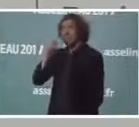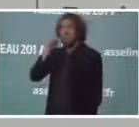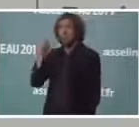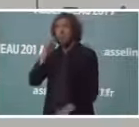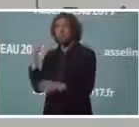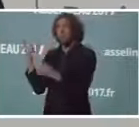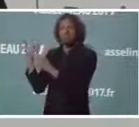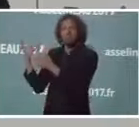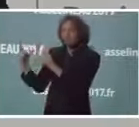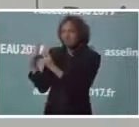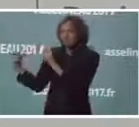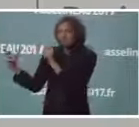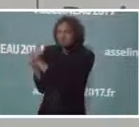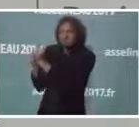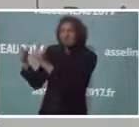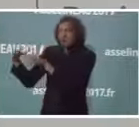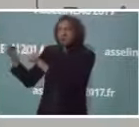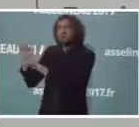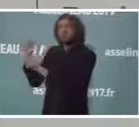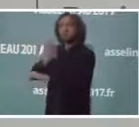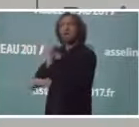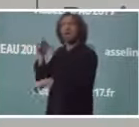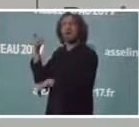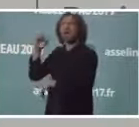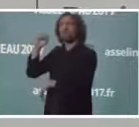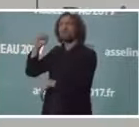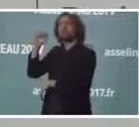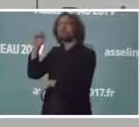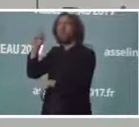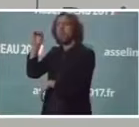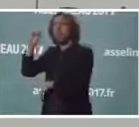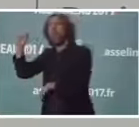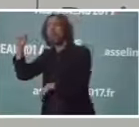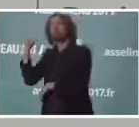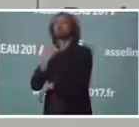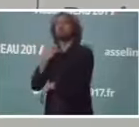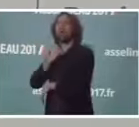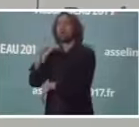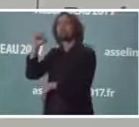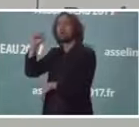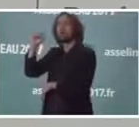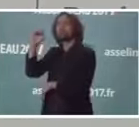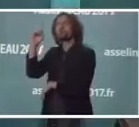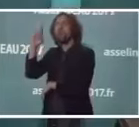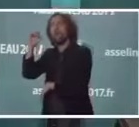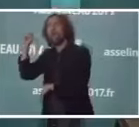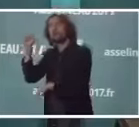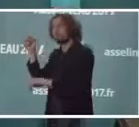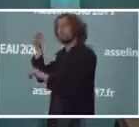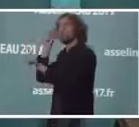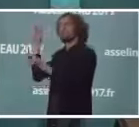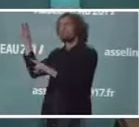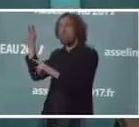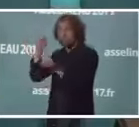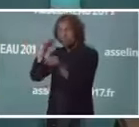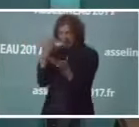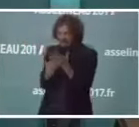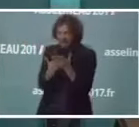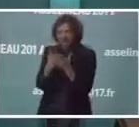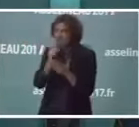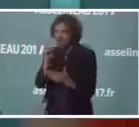notre vision du monde de demain n'est pas celle de george soros ses seins de cheville robin d'eau